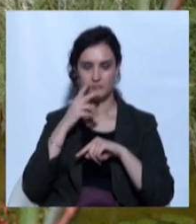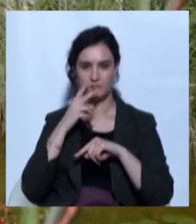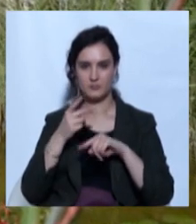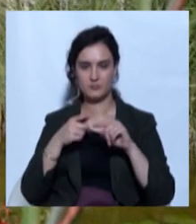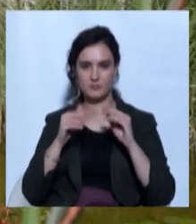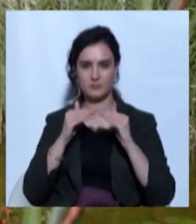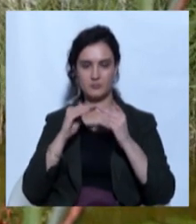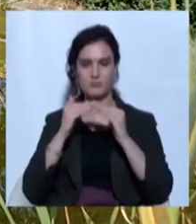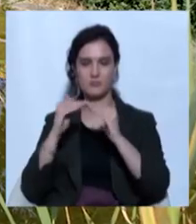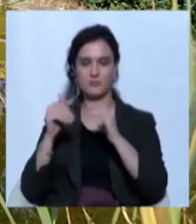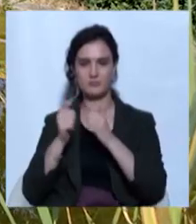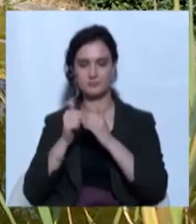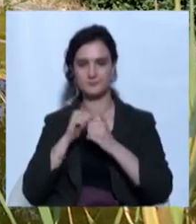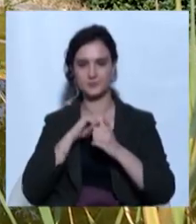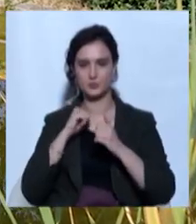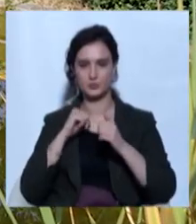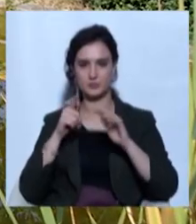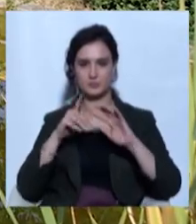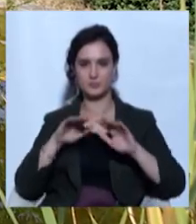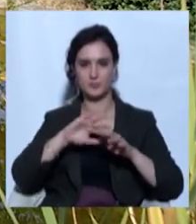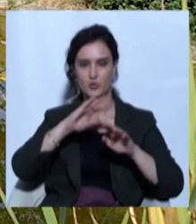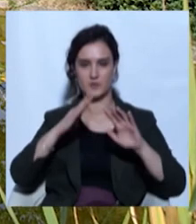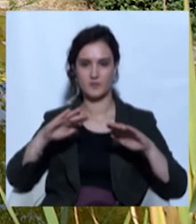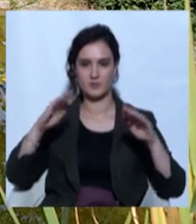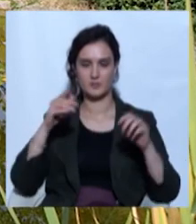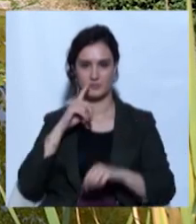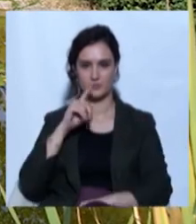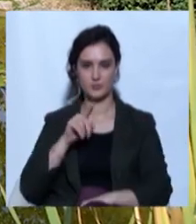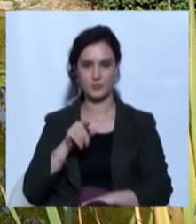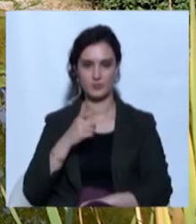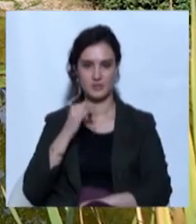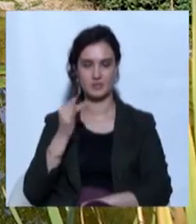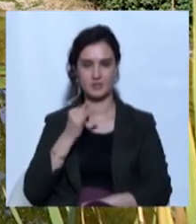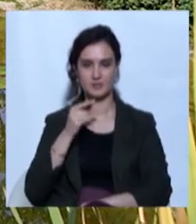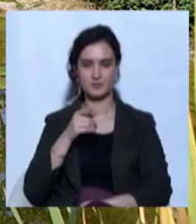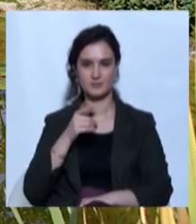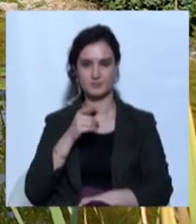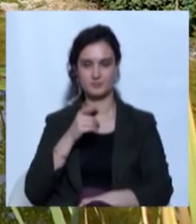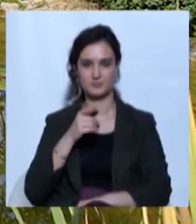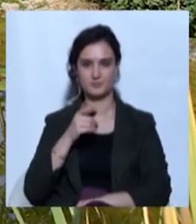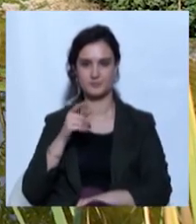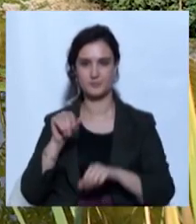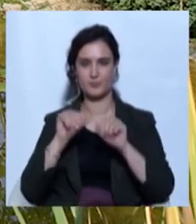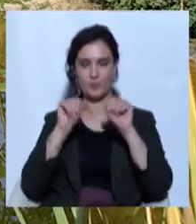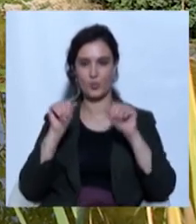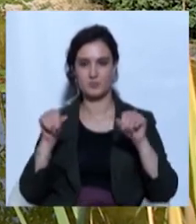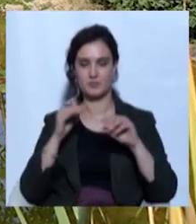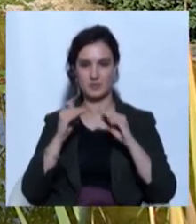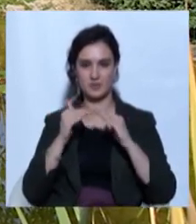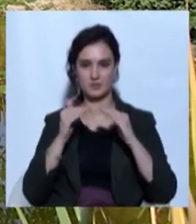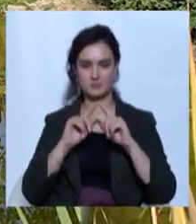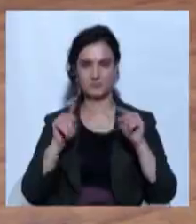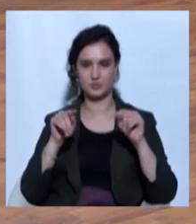არის სახლები, რომლებიც თვითონვე ქმნიან ბორცვებს. ძალიან საინტერესო ფორმები აქვს ამ